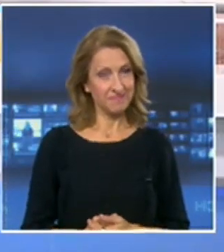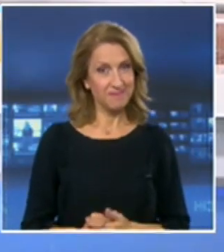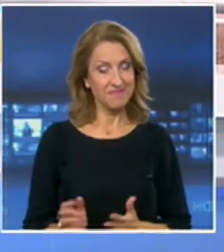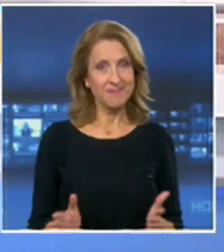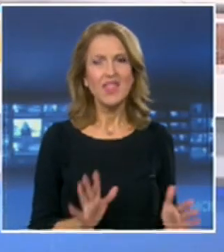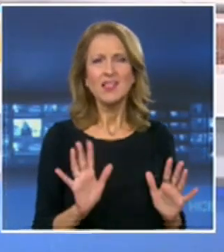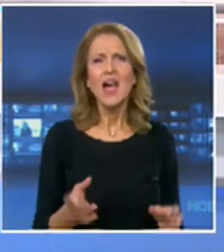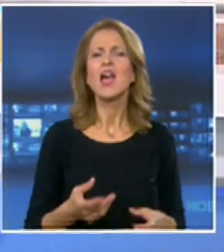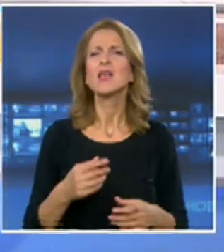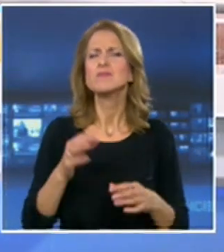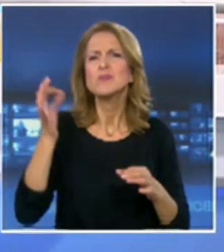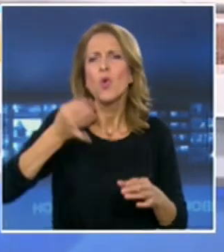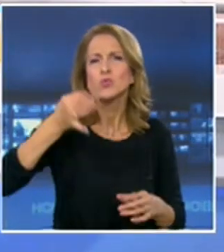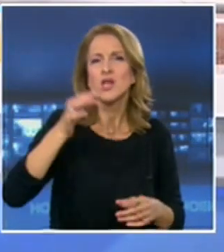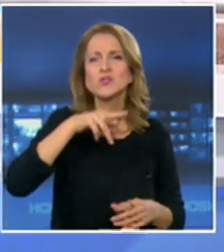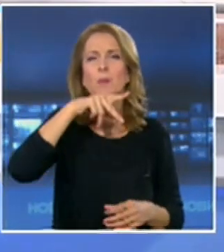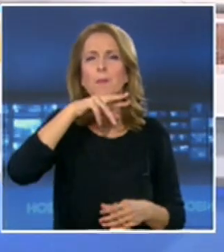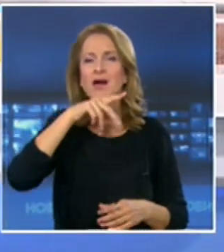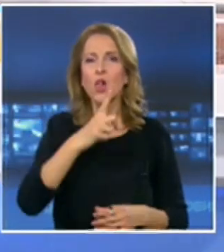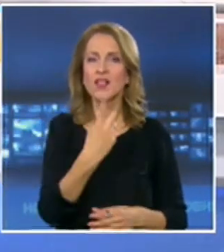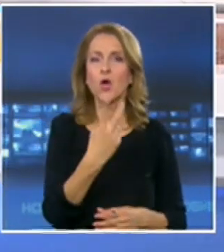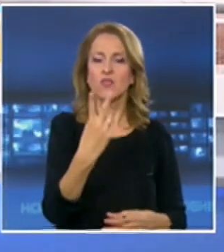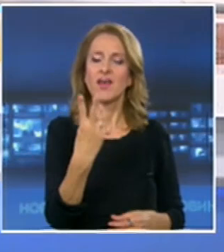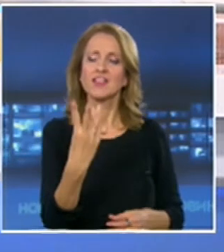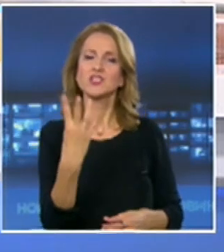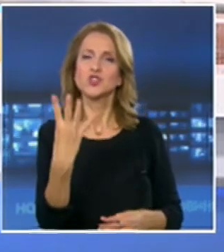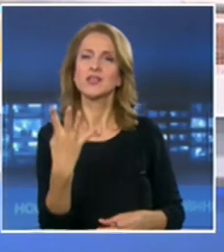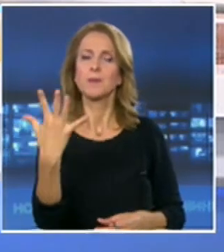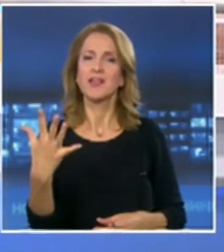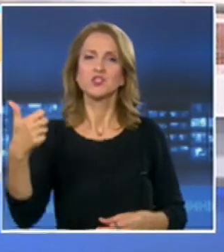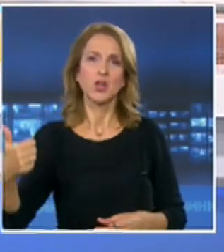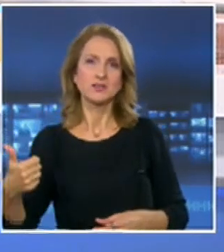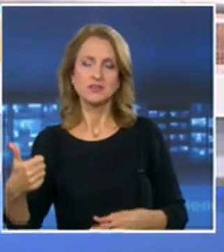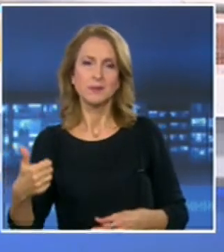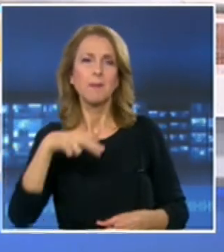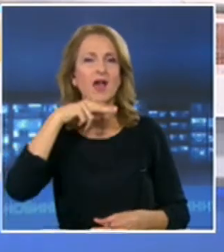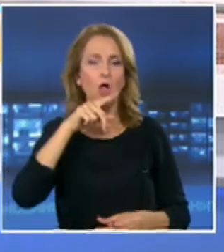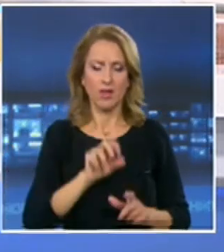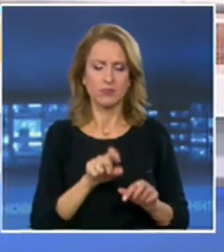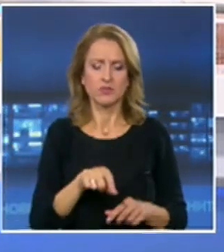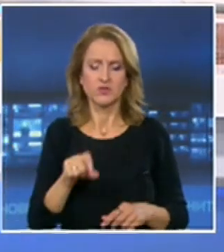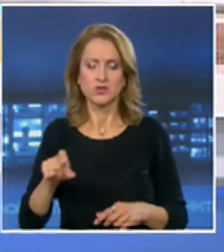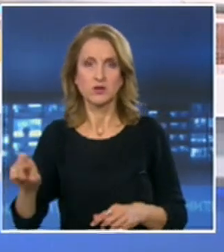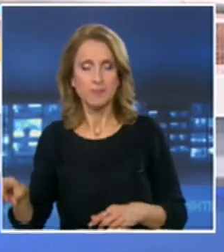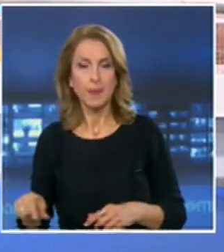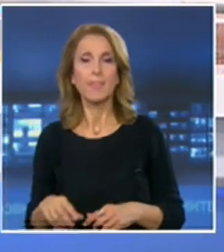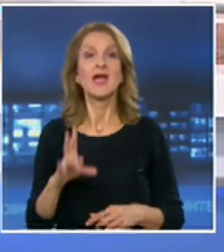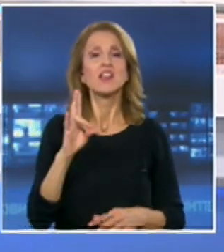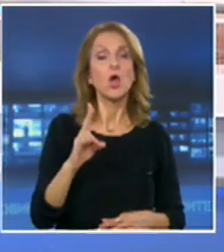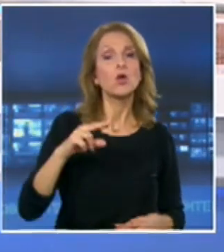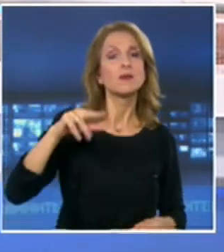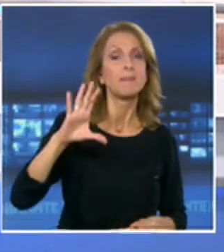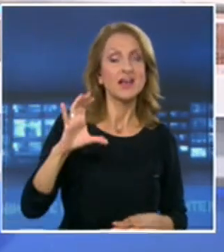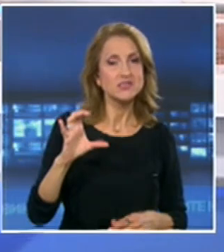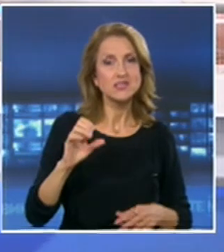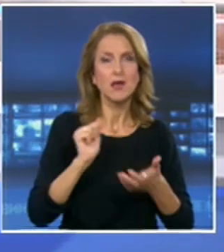Най-популярната парола за 2020 година е 1, 2, 3, 4, 5, 6. Компанията за интернет сигурност NordPass публикува